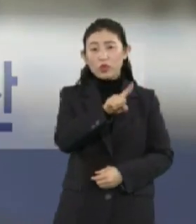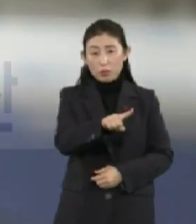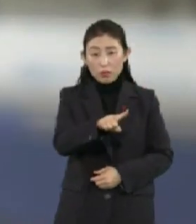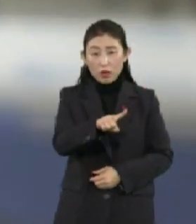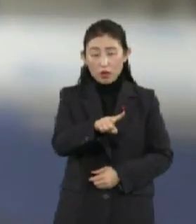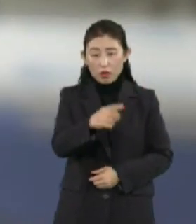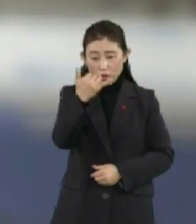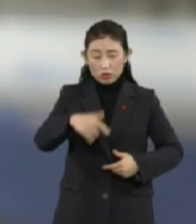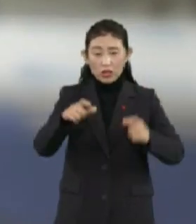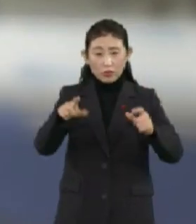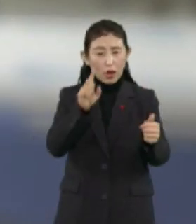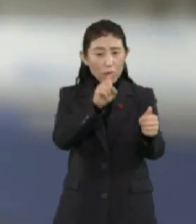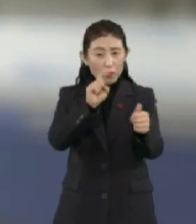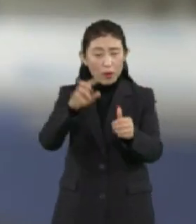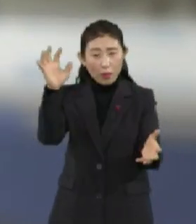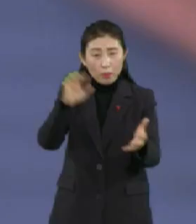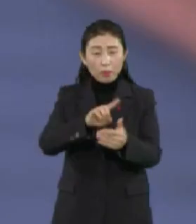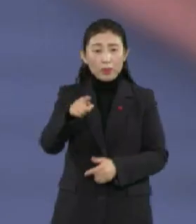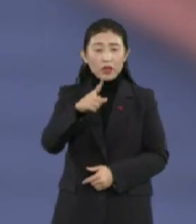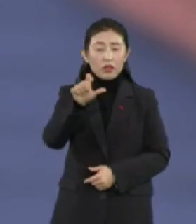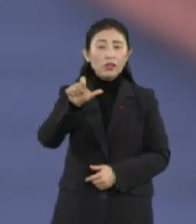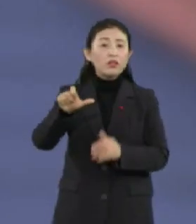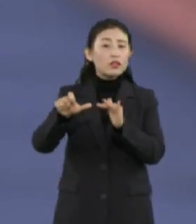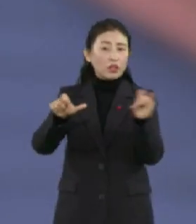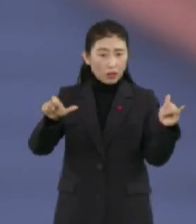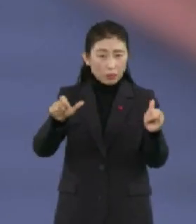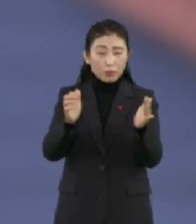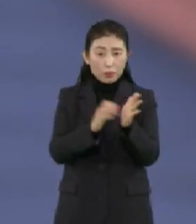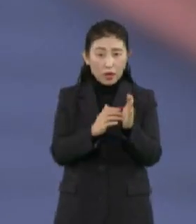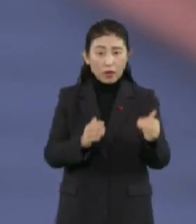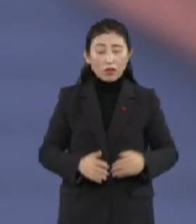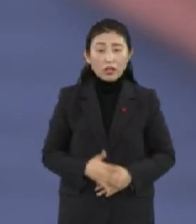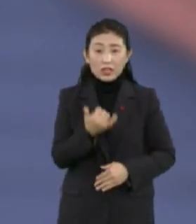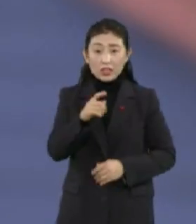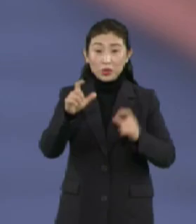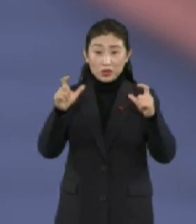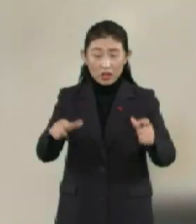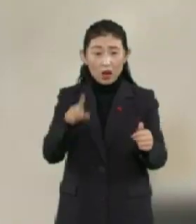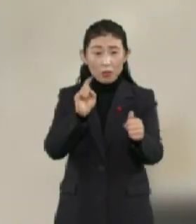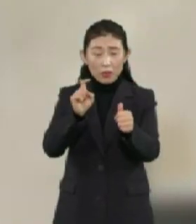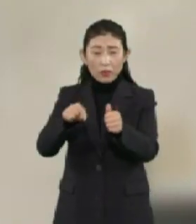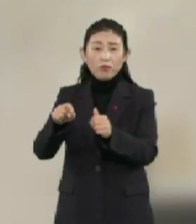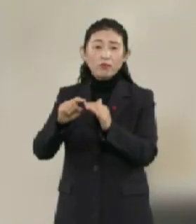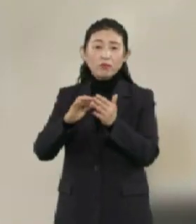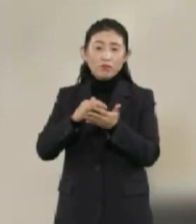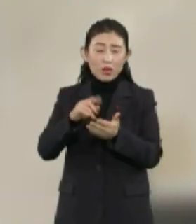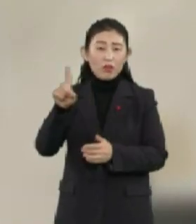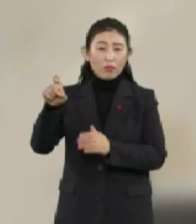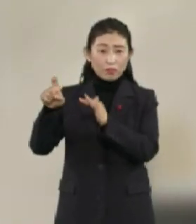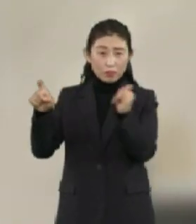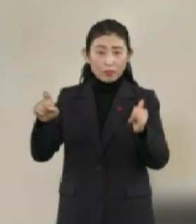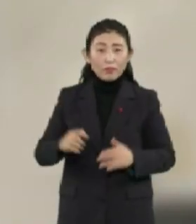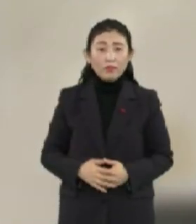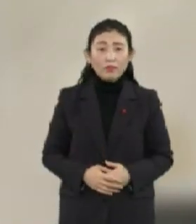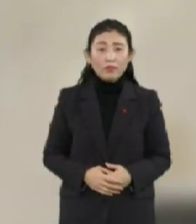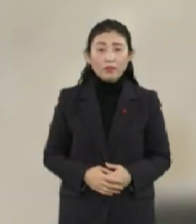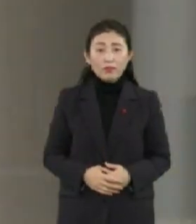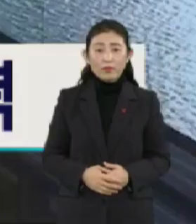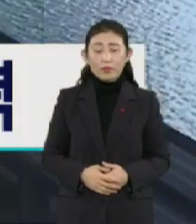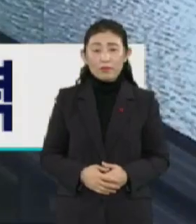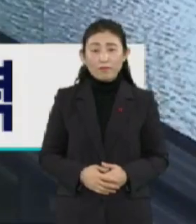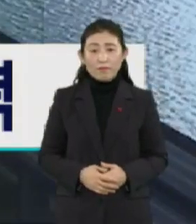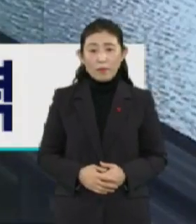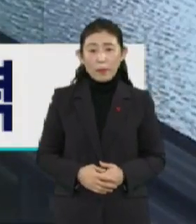등 충남에서 모두 115명이 추가 확진됐고 세종에서는 11명이 추가됐습니다.